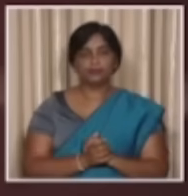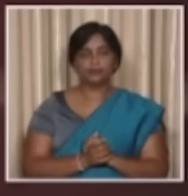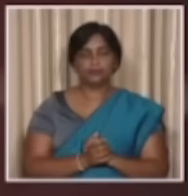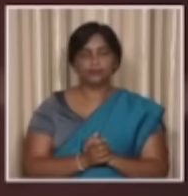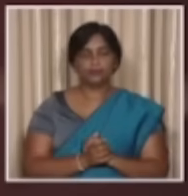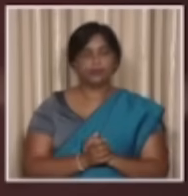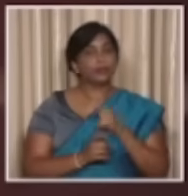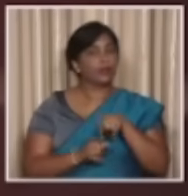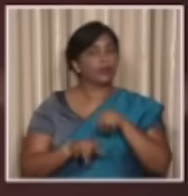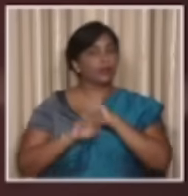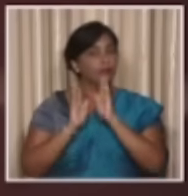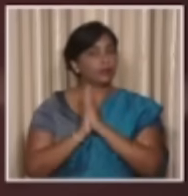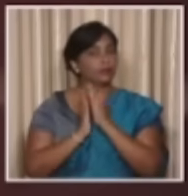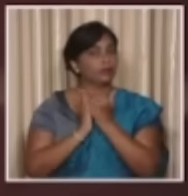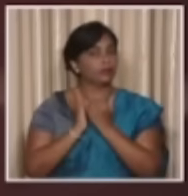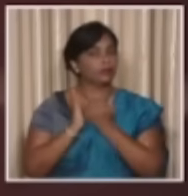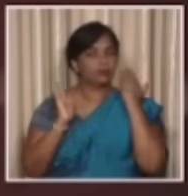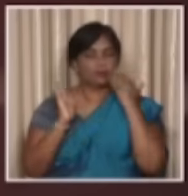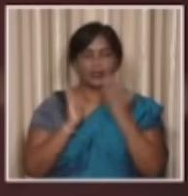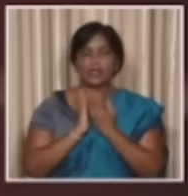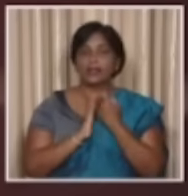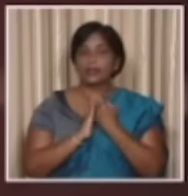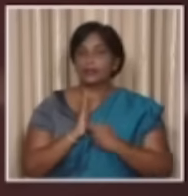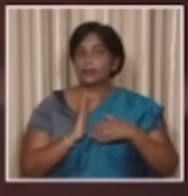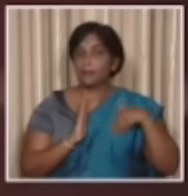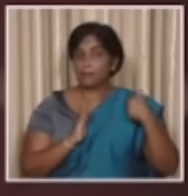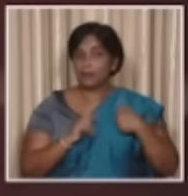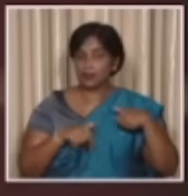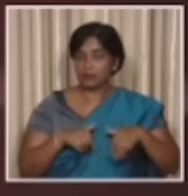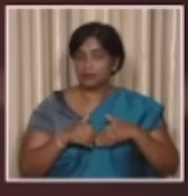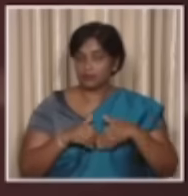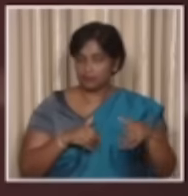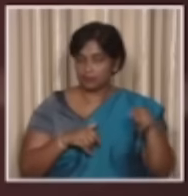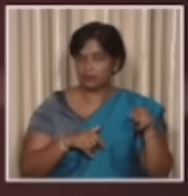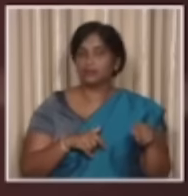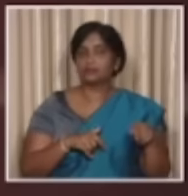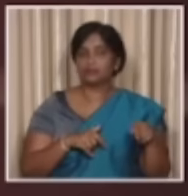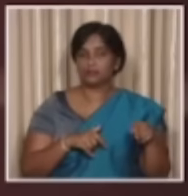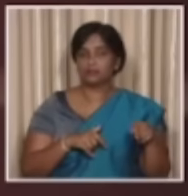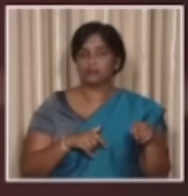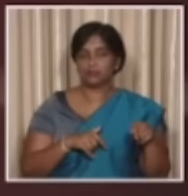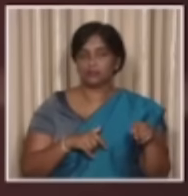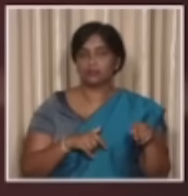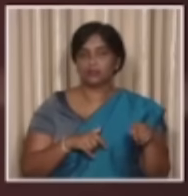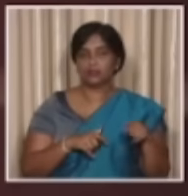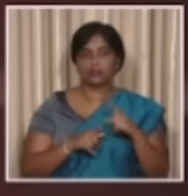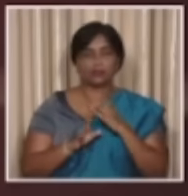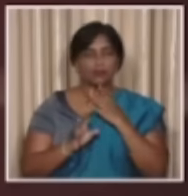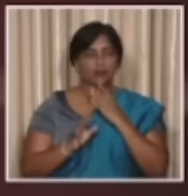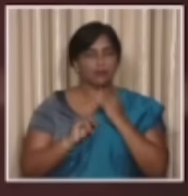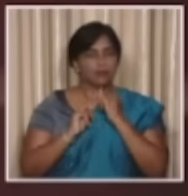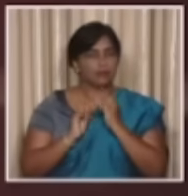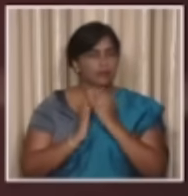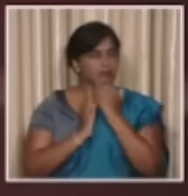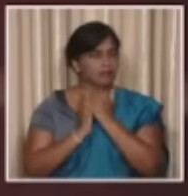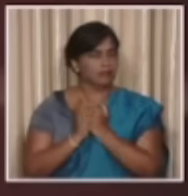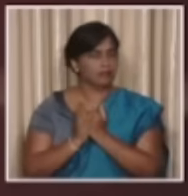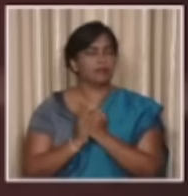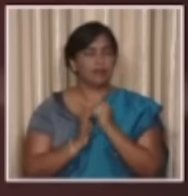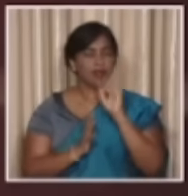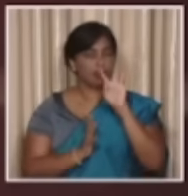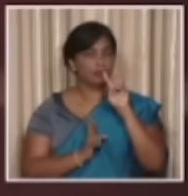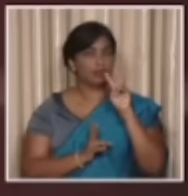මේ කරුණු සියල්ල සලකා බලලා නීතිපතිවරයා මේ වන විට ඉන්ඩයික්ම නදි චෝදනා පත්‍ර